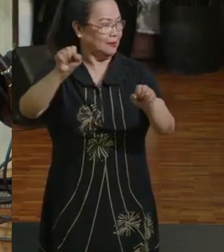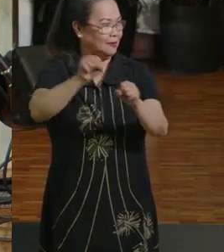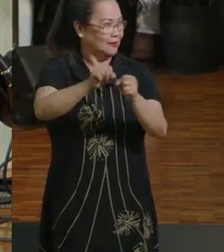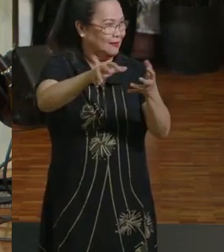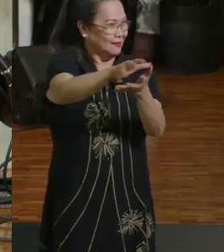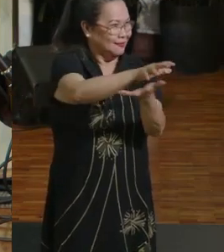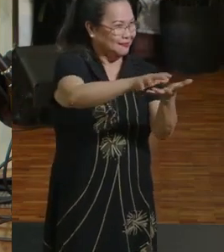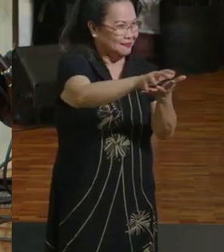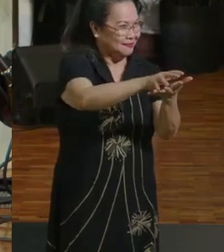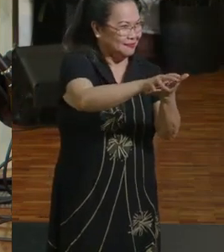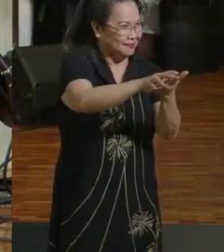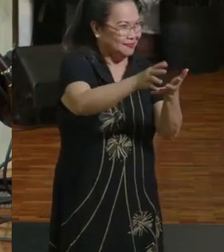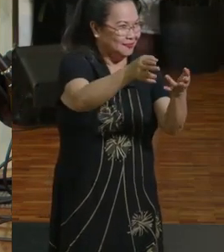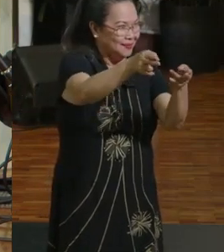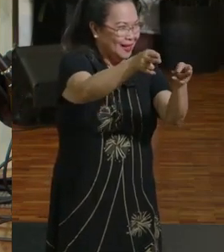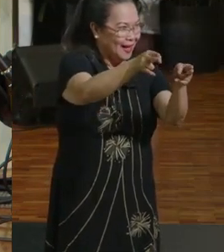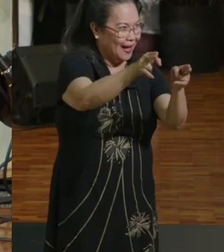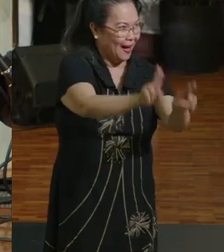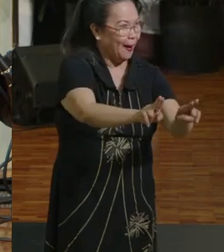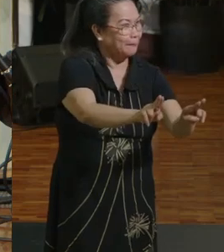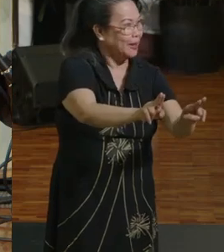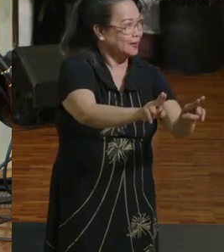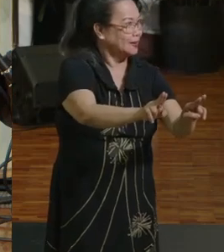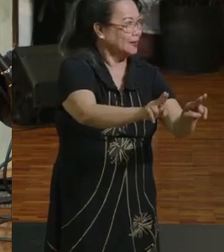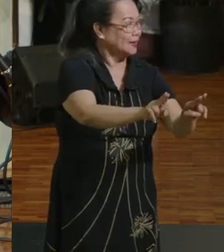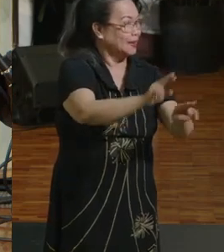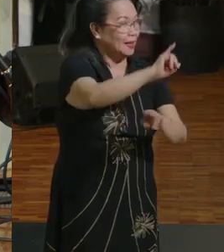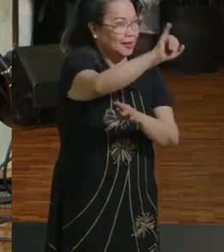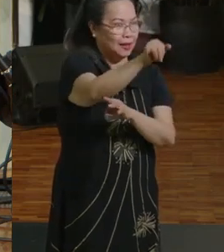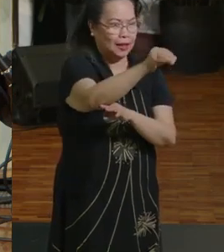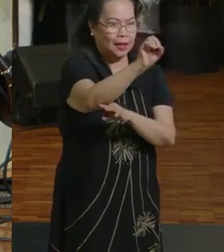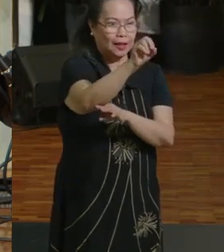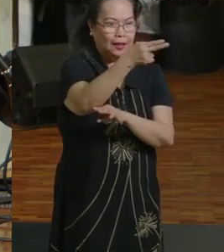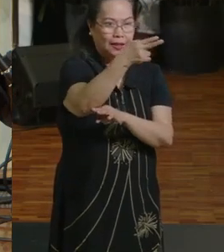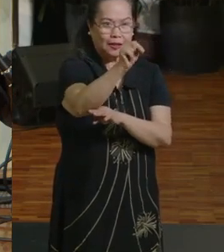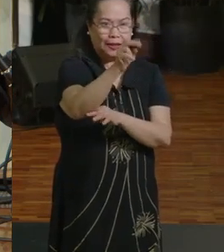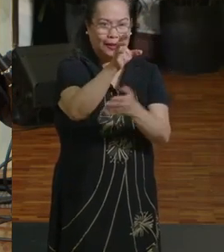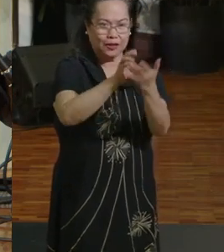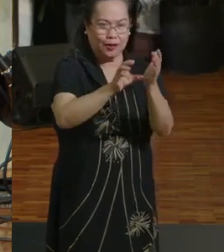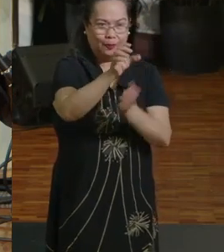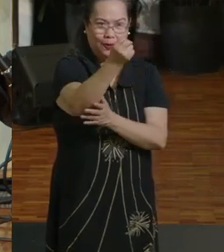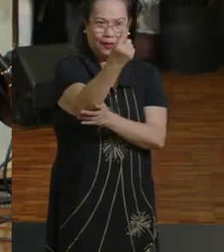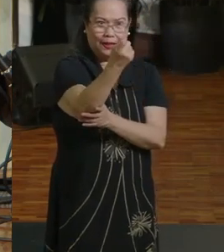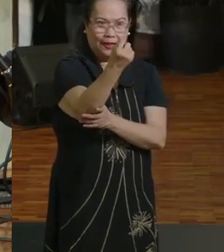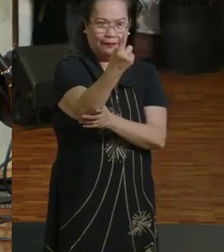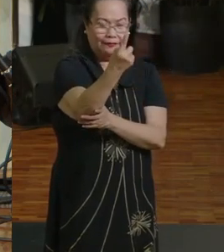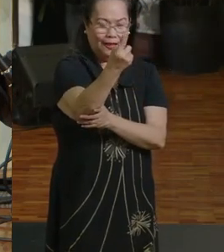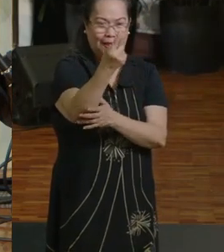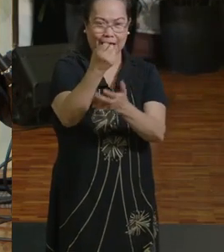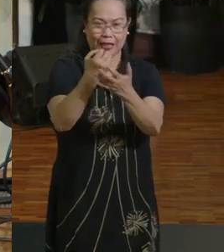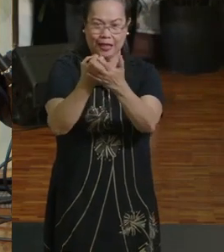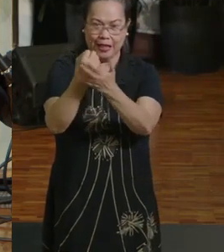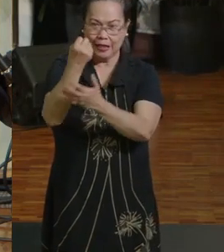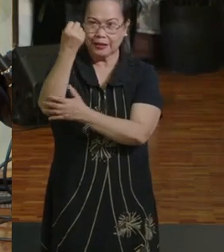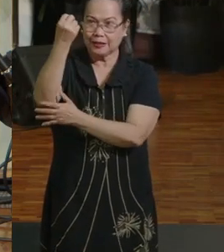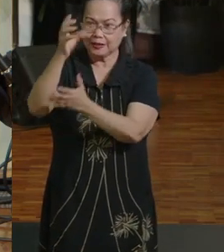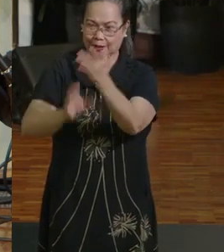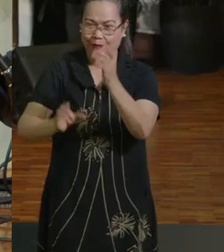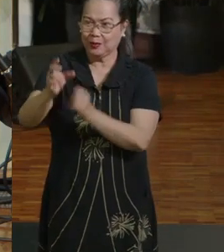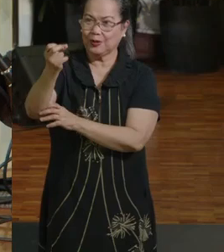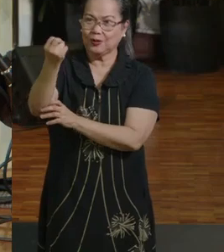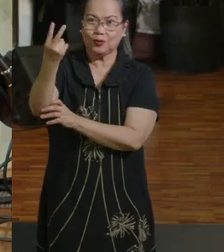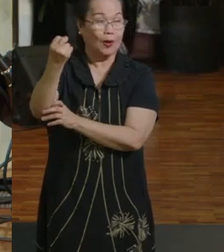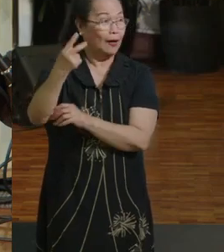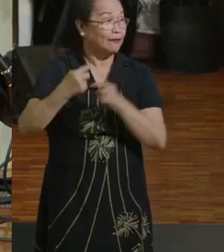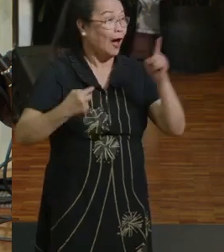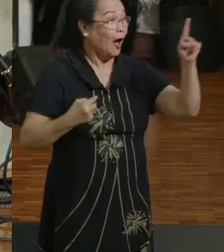po nila, yung nangyari sa John chapter 11, chapter 12, kung saan meron ding